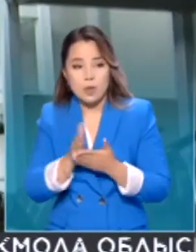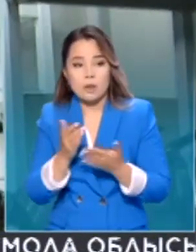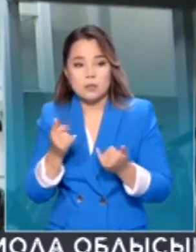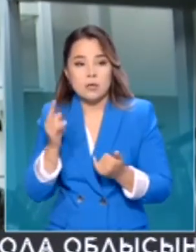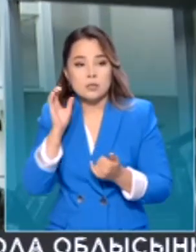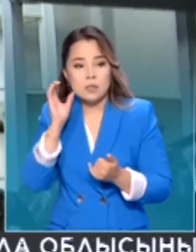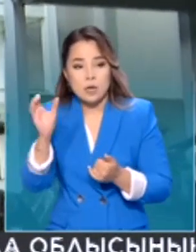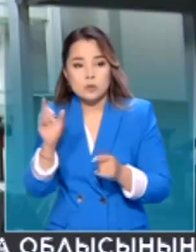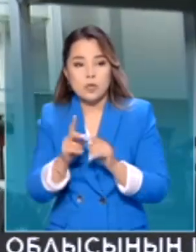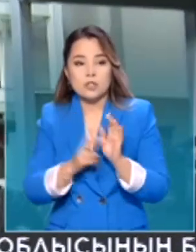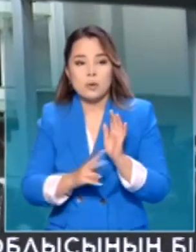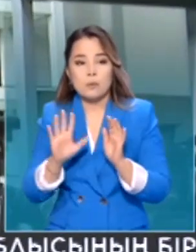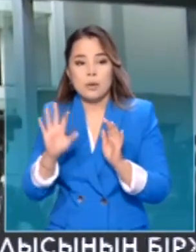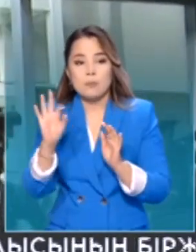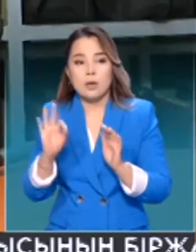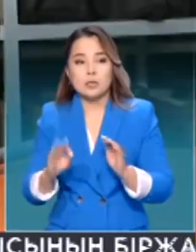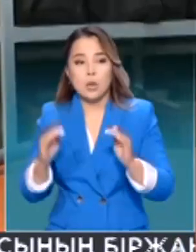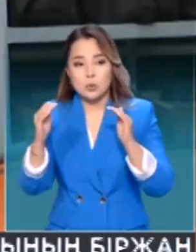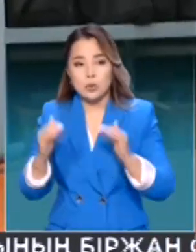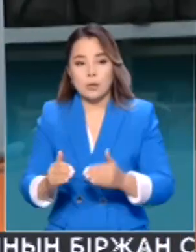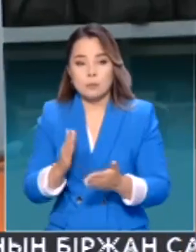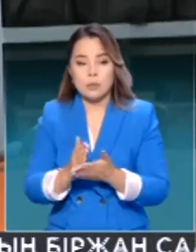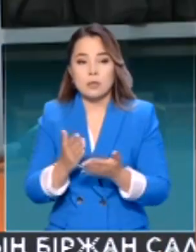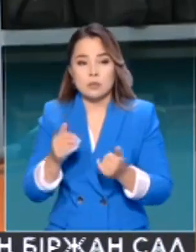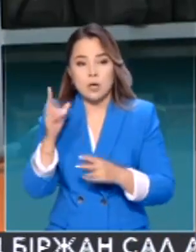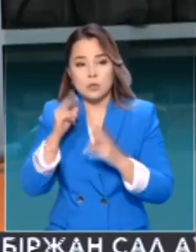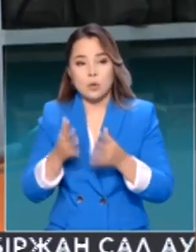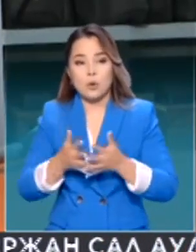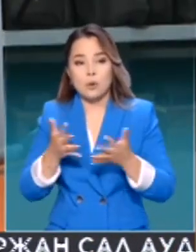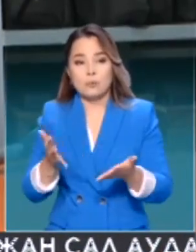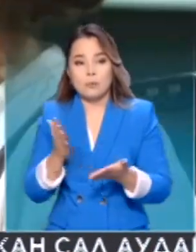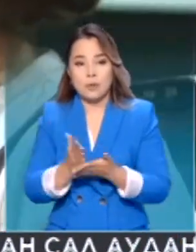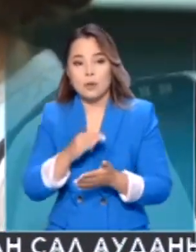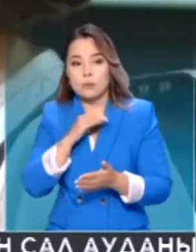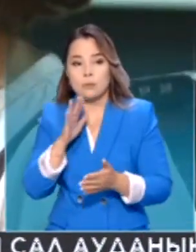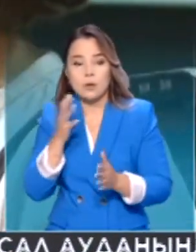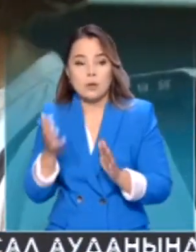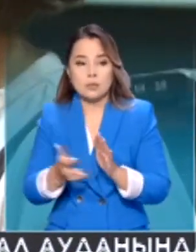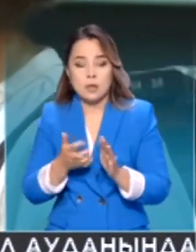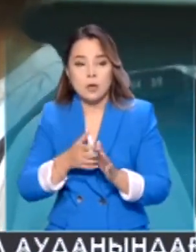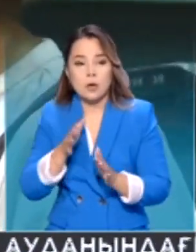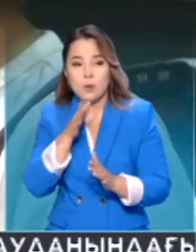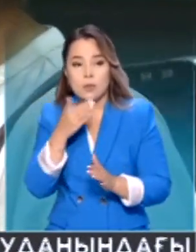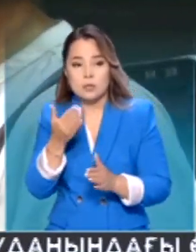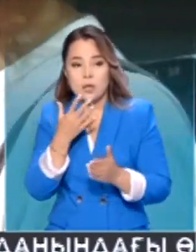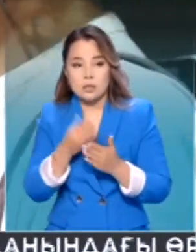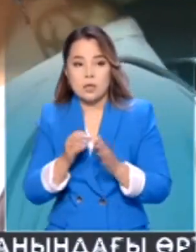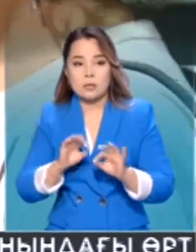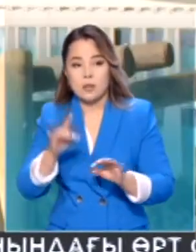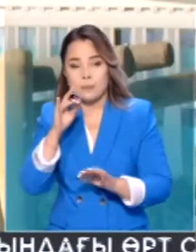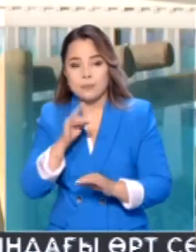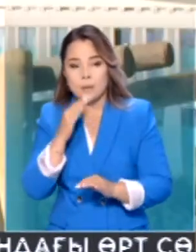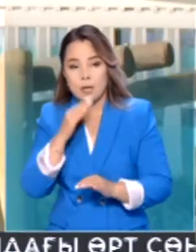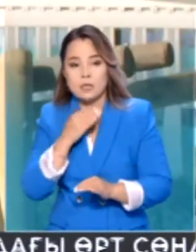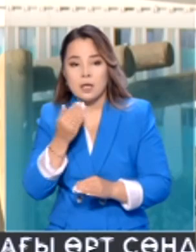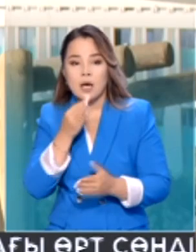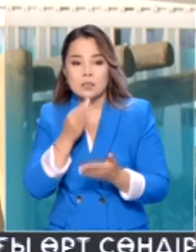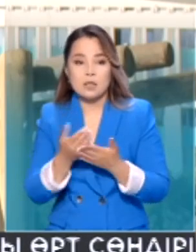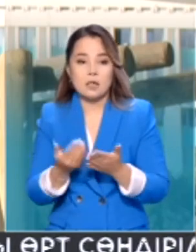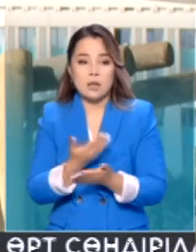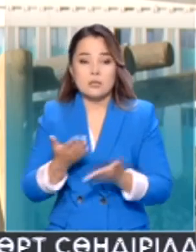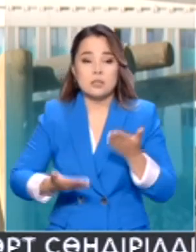есту қабілеті 75%-ға төмендеп кеткен. Үміт көп. Алайда уақыт тапшы болып тұр дейді әкесі Ерболат Қуанышев. Бұл